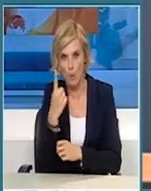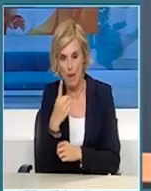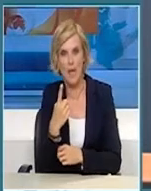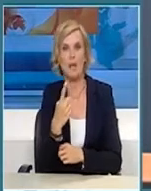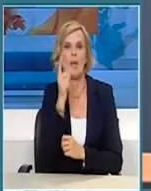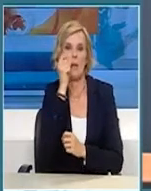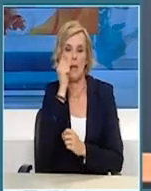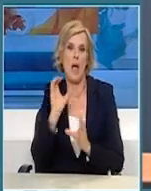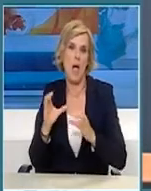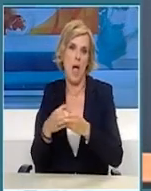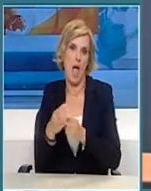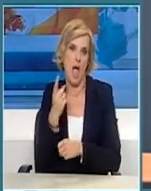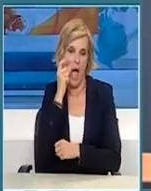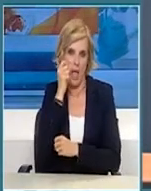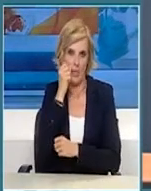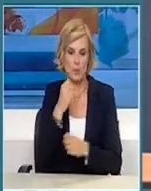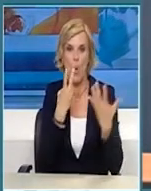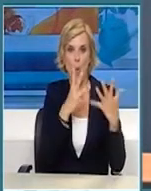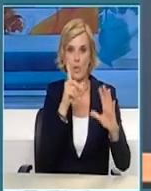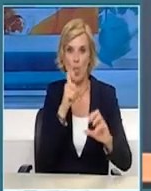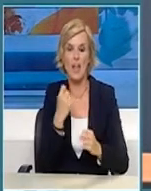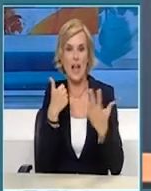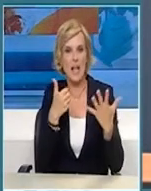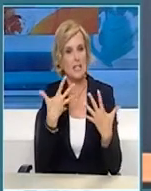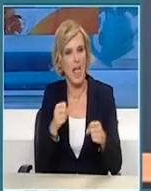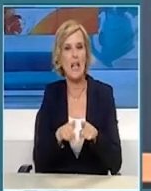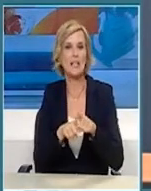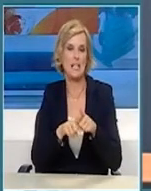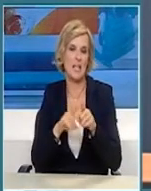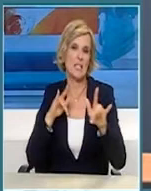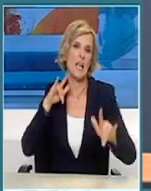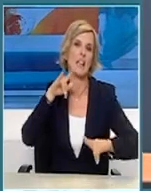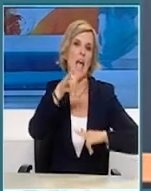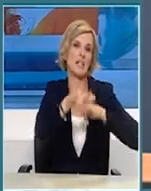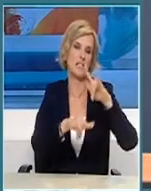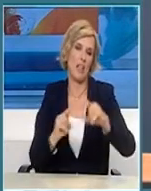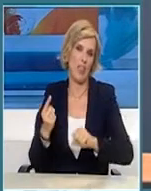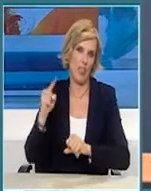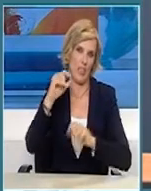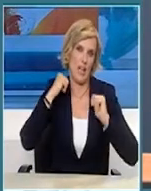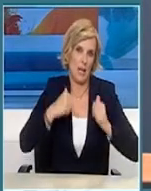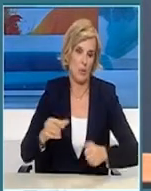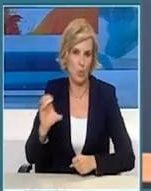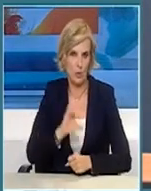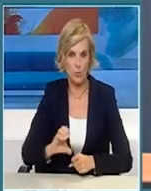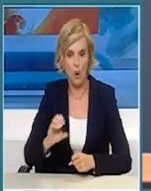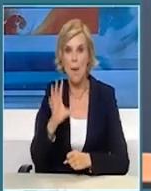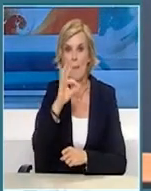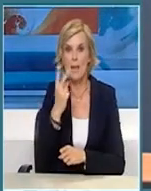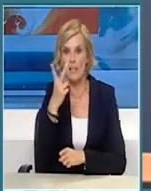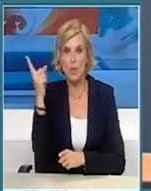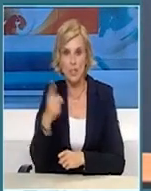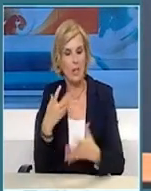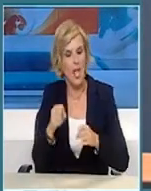άνδρες. 616 θεωρούνται σχετιζόμενα με ταξίδι από το εξωτερικό και 1.475, το 52%, είναι σχετιζόμενα με